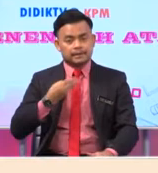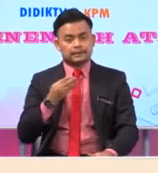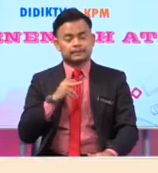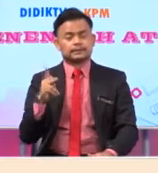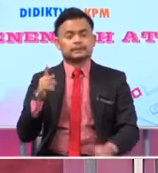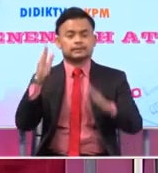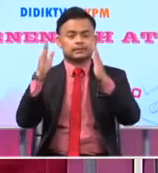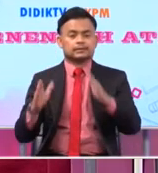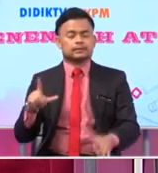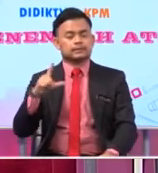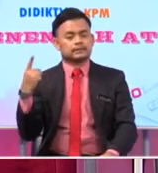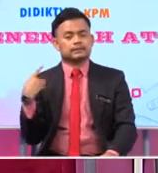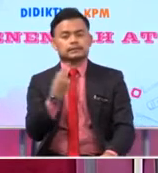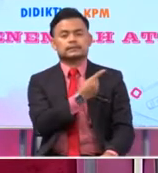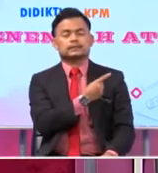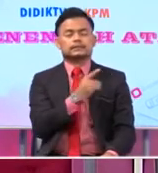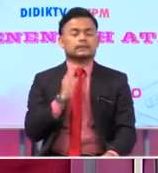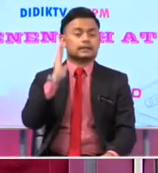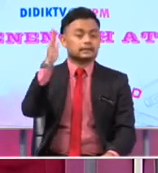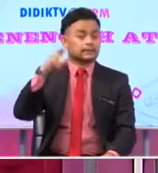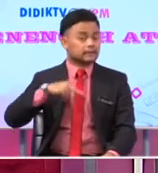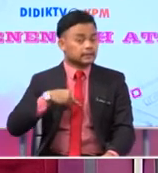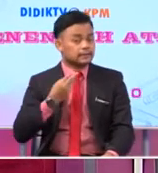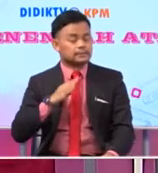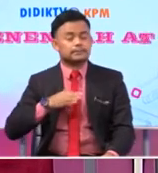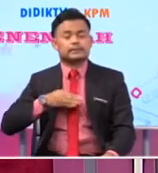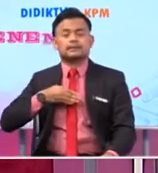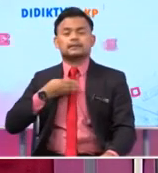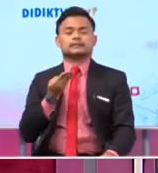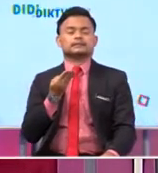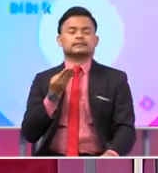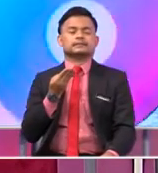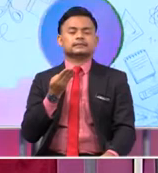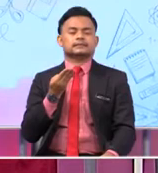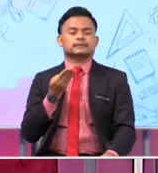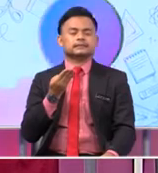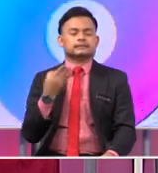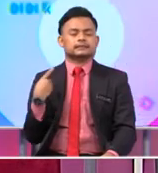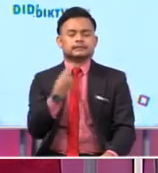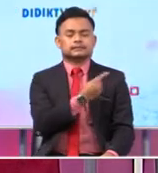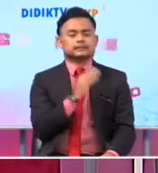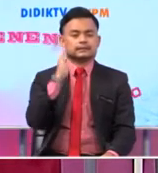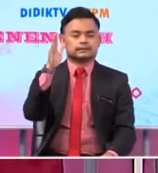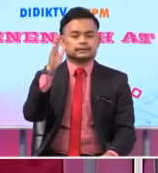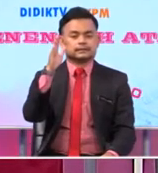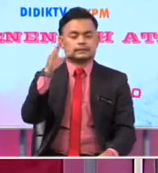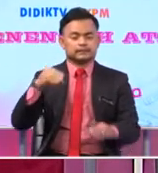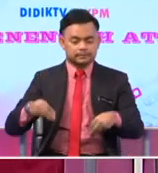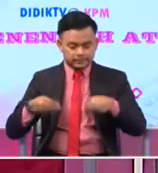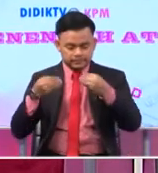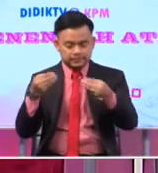kebahagiaan lain bila kita dapat ia kita akan memberi ah ketenangan jiwa kepada diri kita sendiri